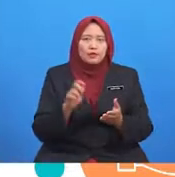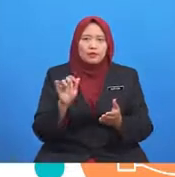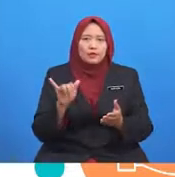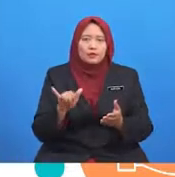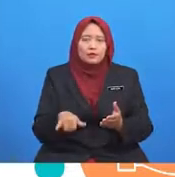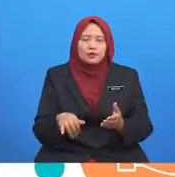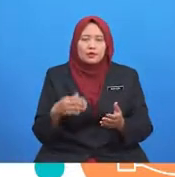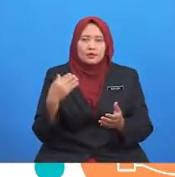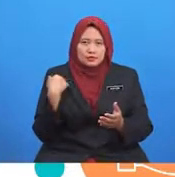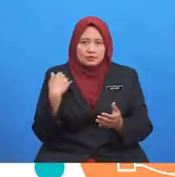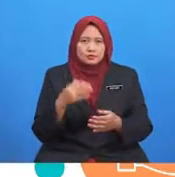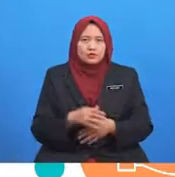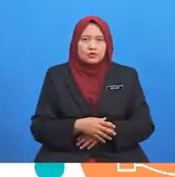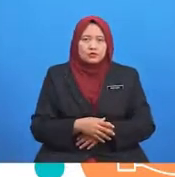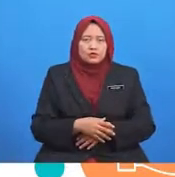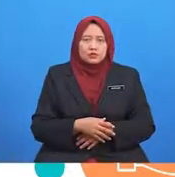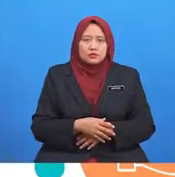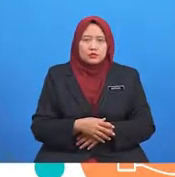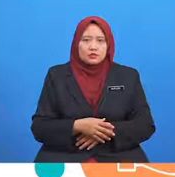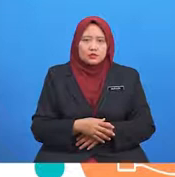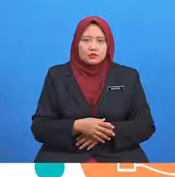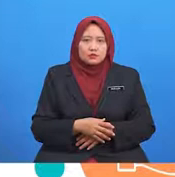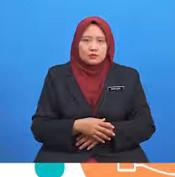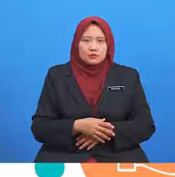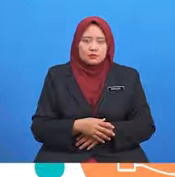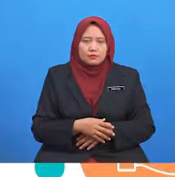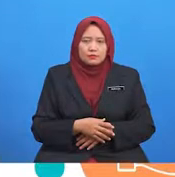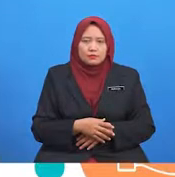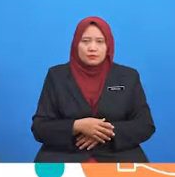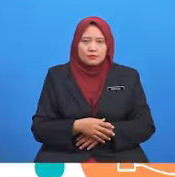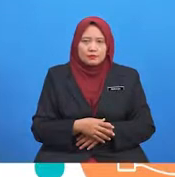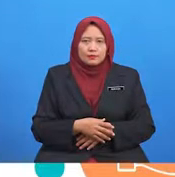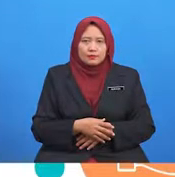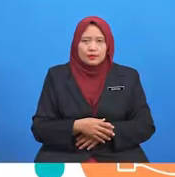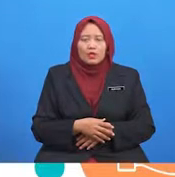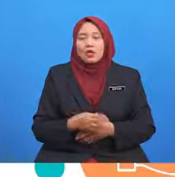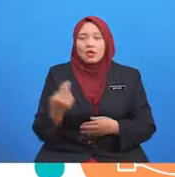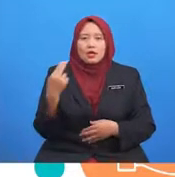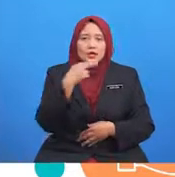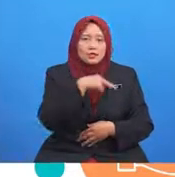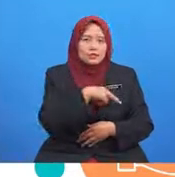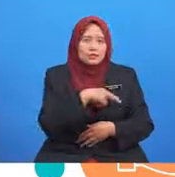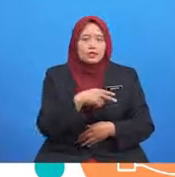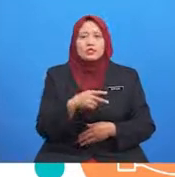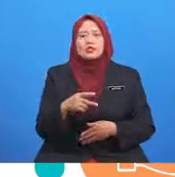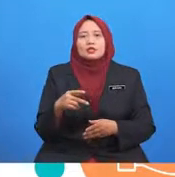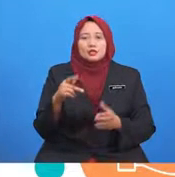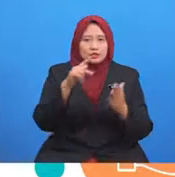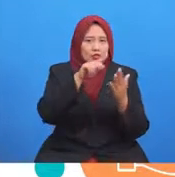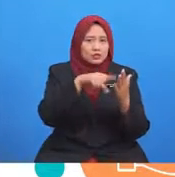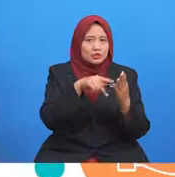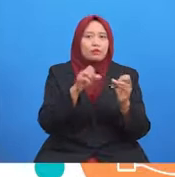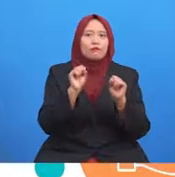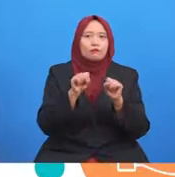fungsi operasinya, reka bentuk dan lain-lain. Hasil kajian boleh